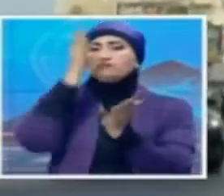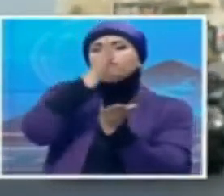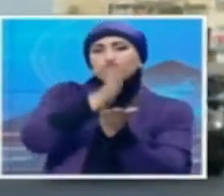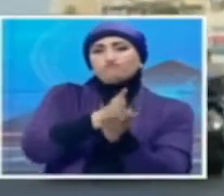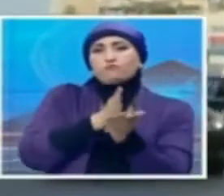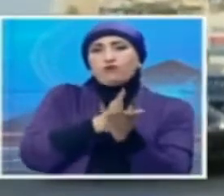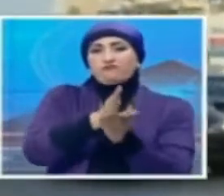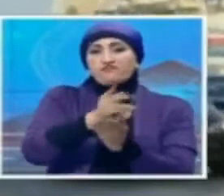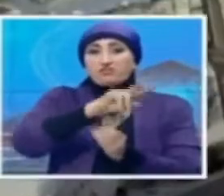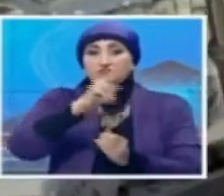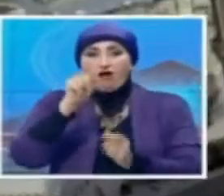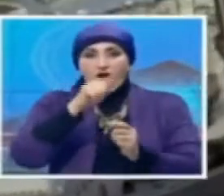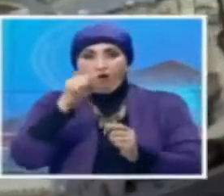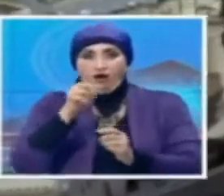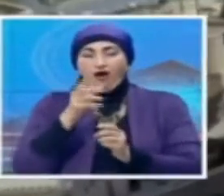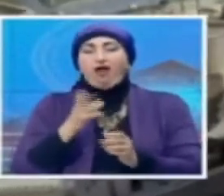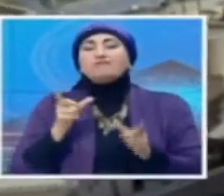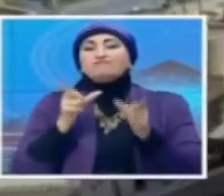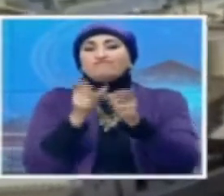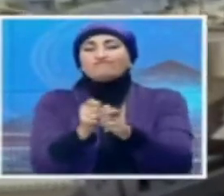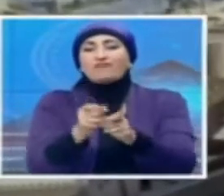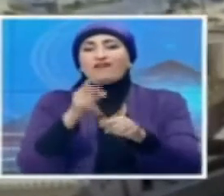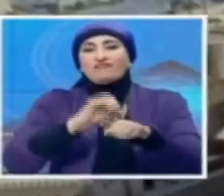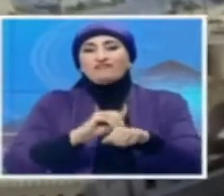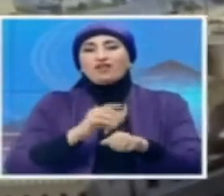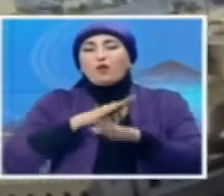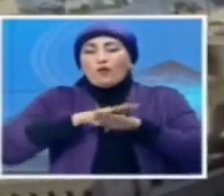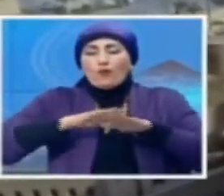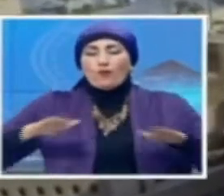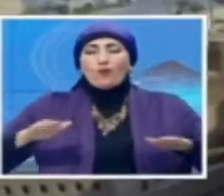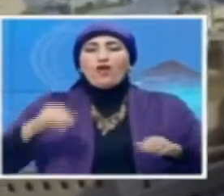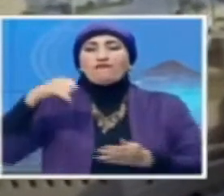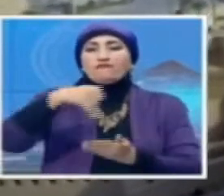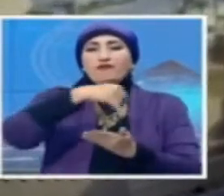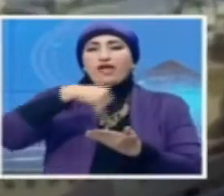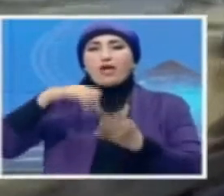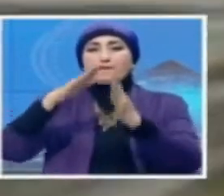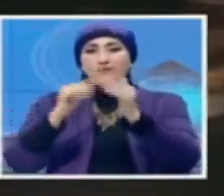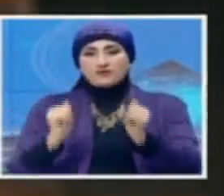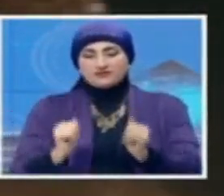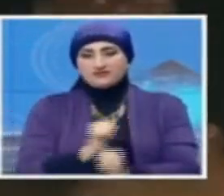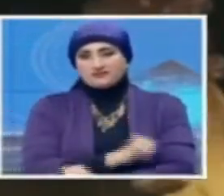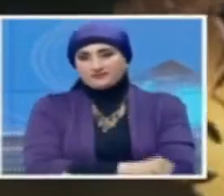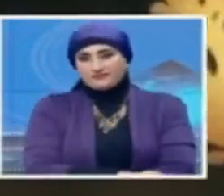الجرائم المختلفة وحفظ الأمن والاستقرار في ربوع الوطن.